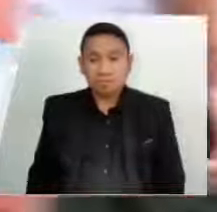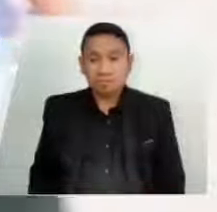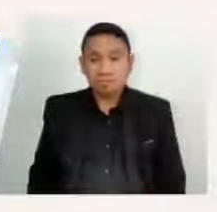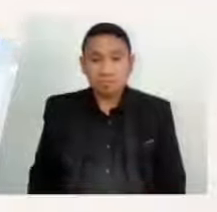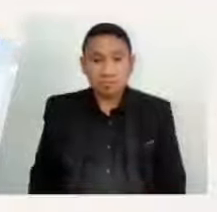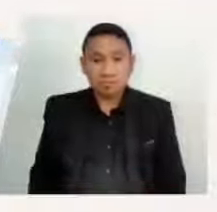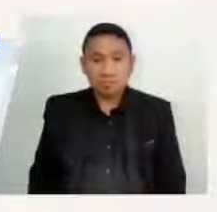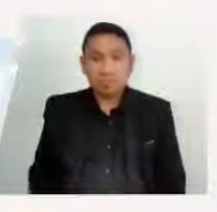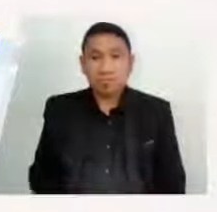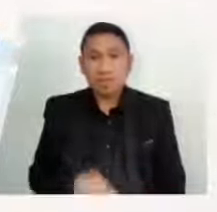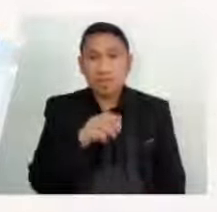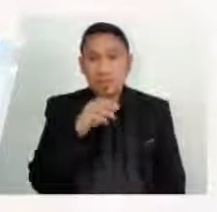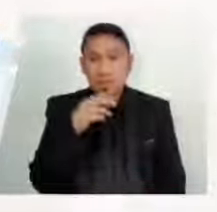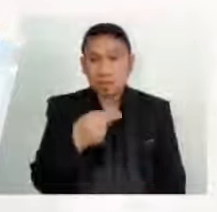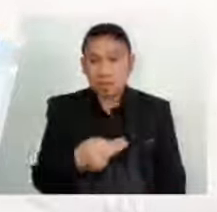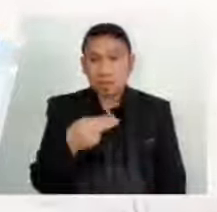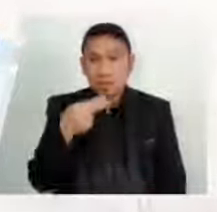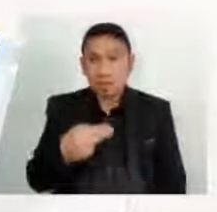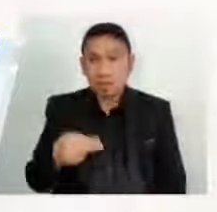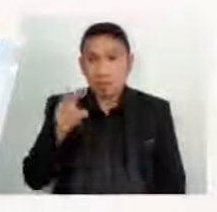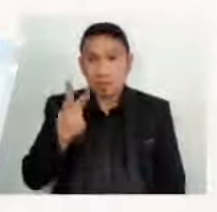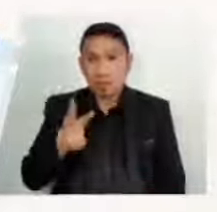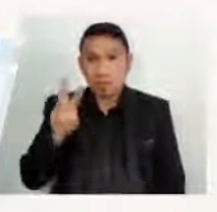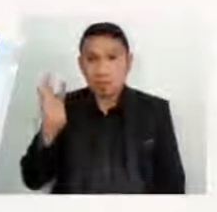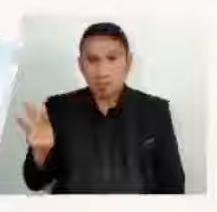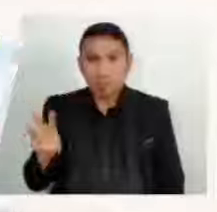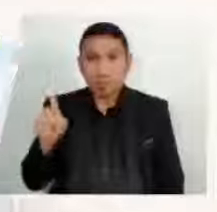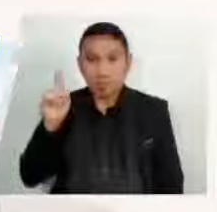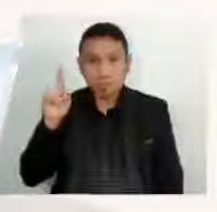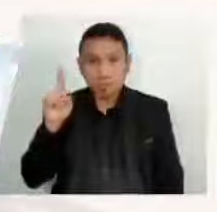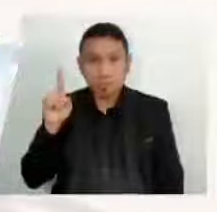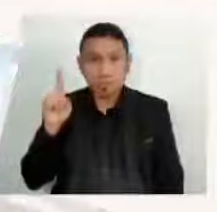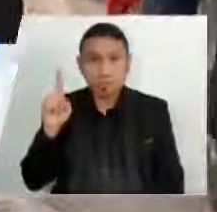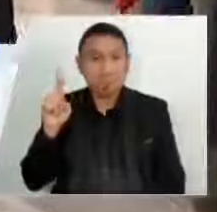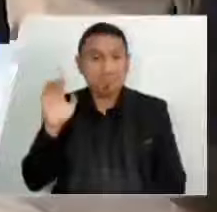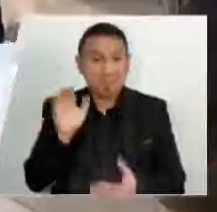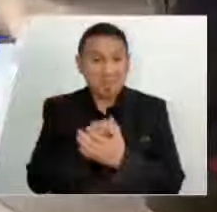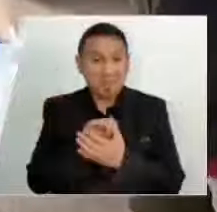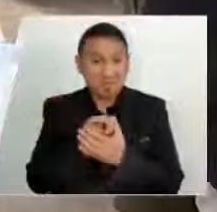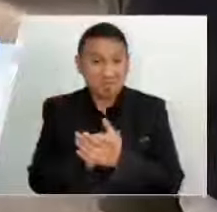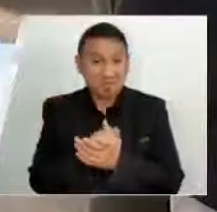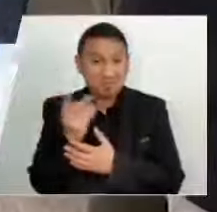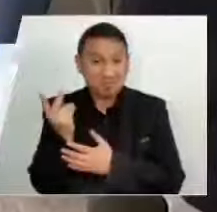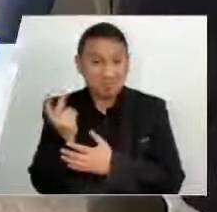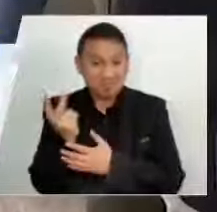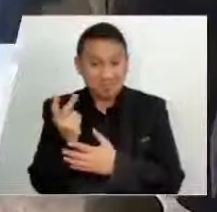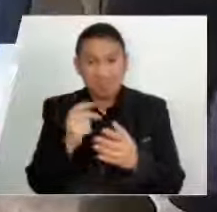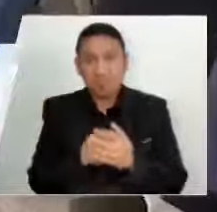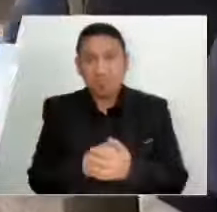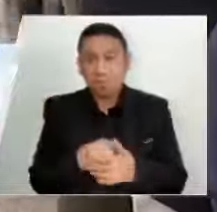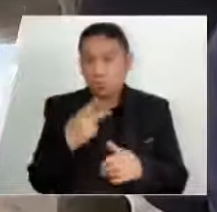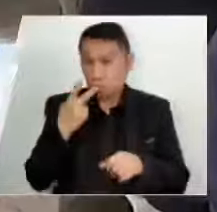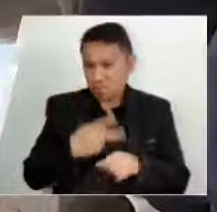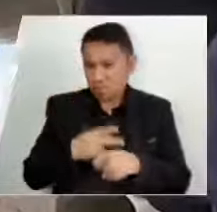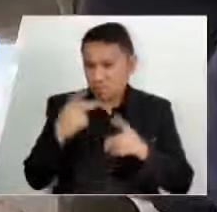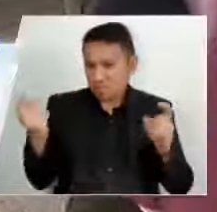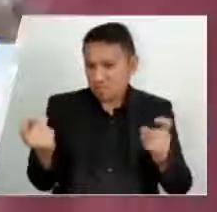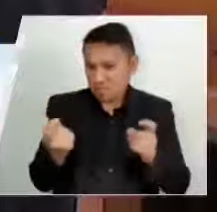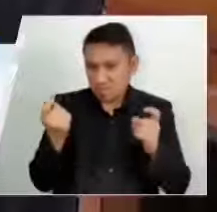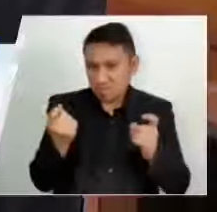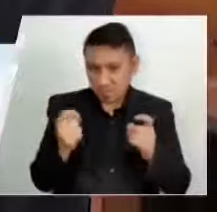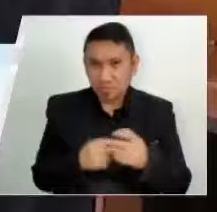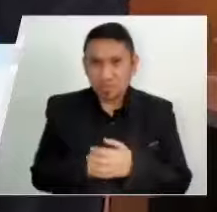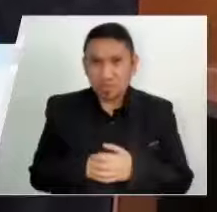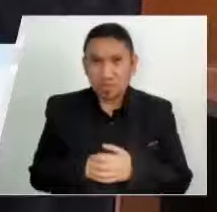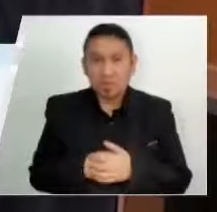HHWW o Holding Hands While Walking ang mag-asawang Ruby at Wilfredo ngayong araw. Nasa double celebration na kanilang ipinagdiriwang. Bukod kasi